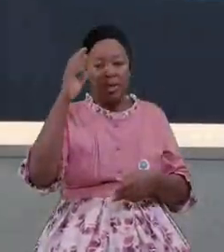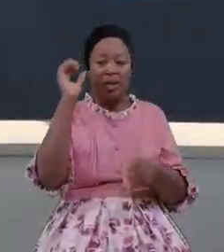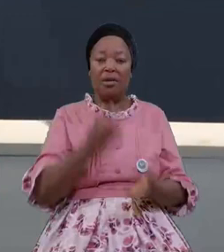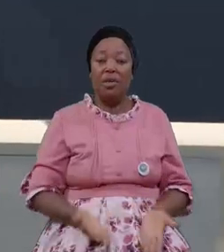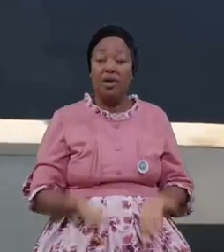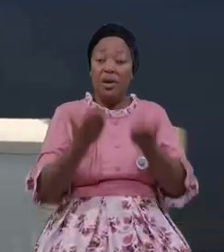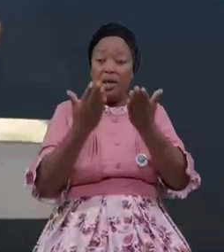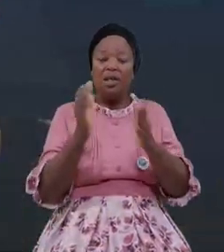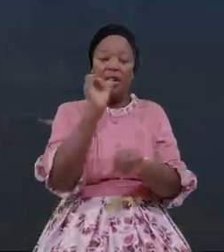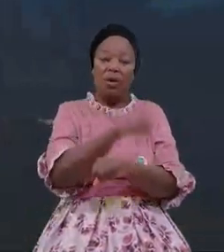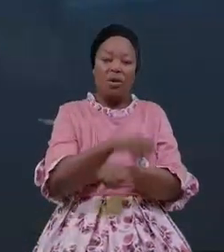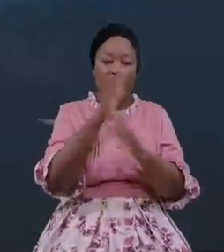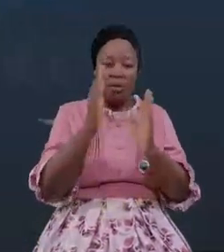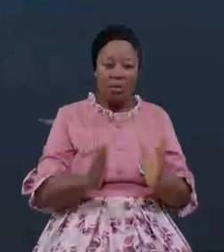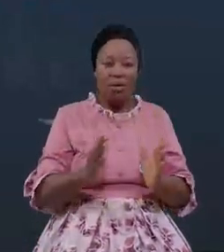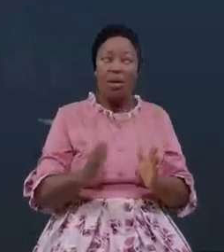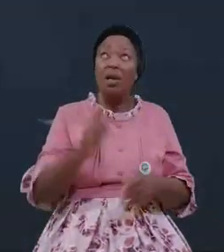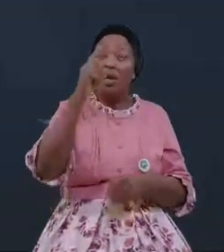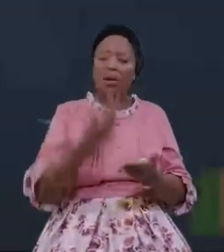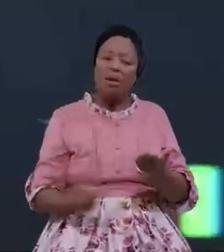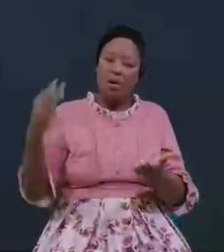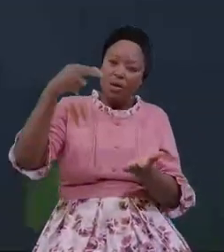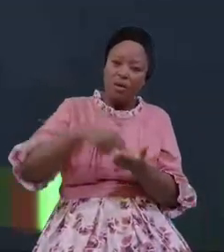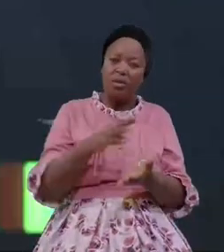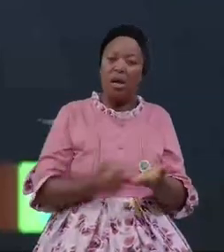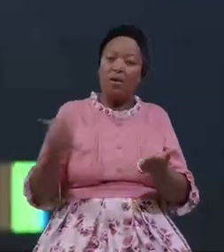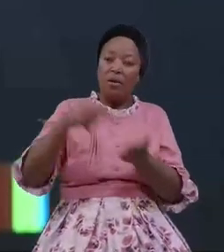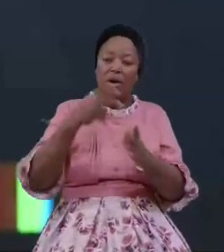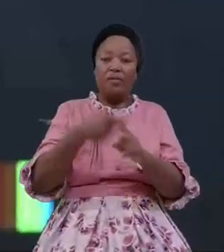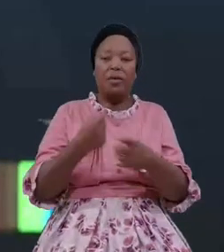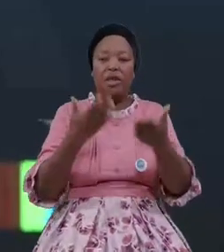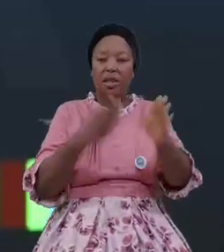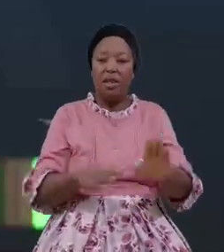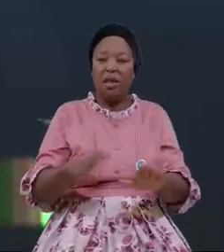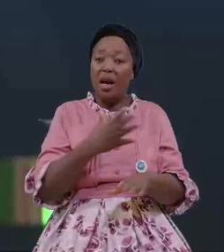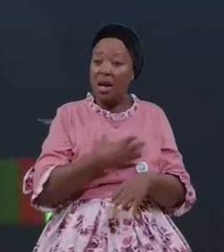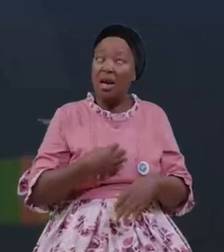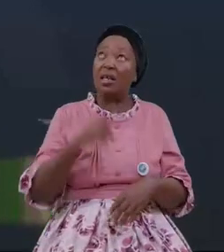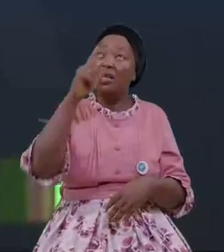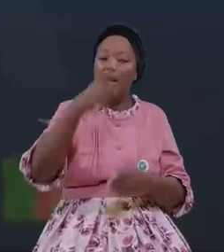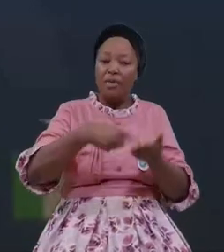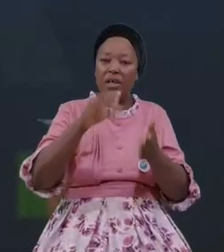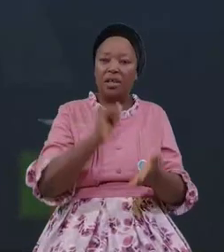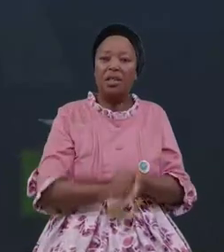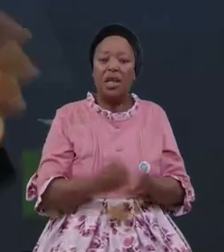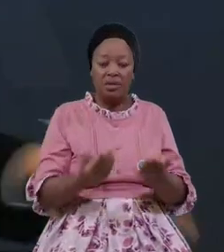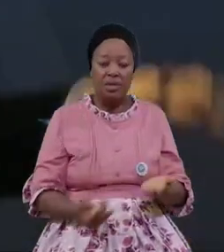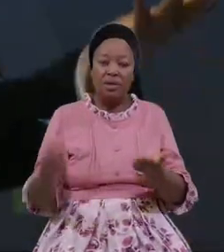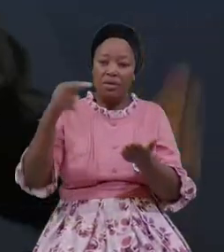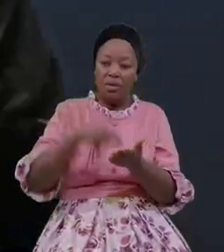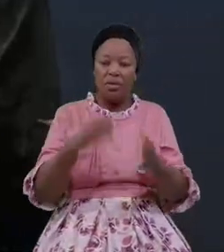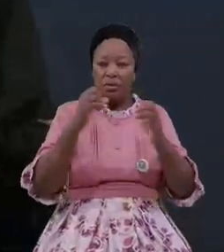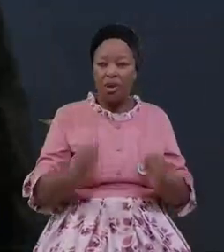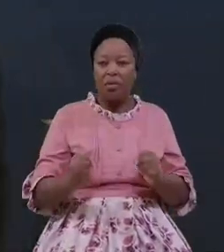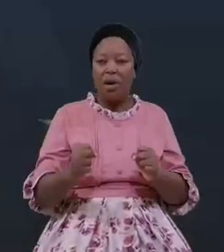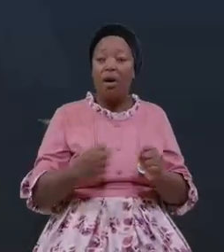vainqueur le vainqueur ressuscité il est ressuscité des morts il a apporté cette puissance